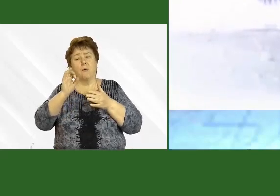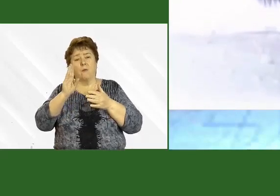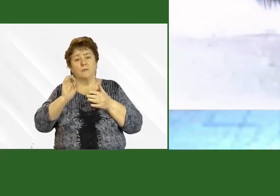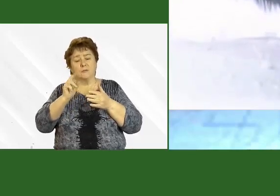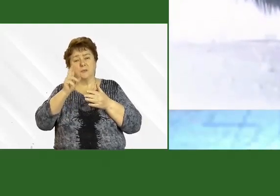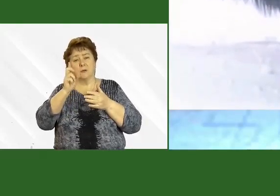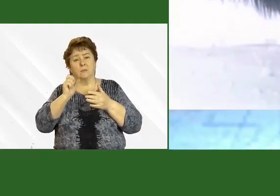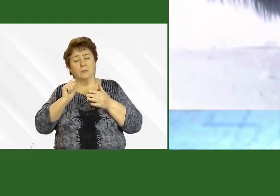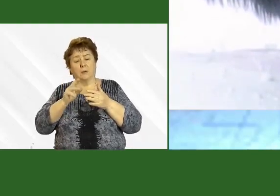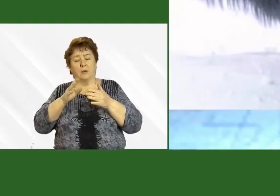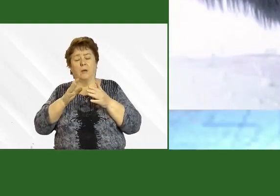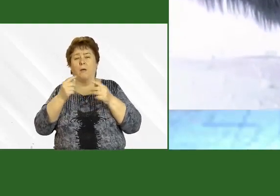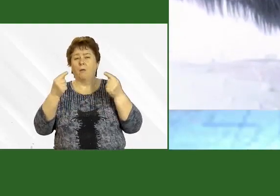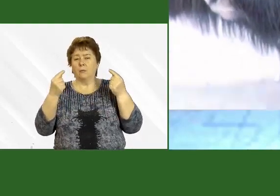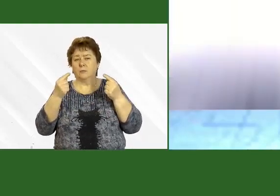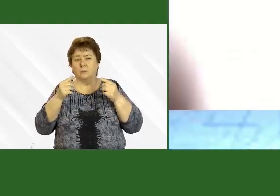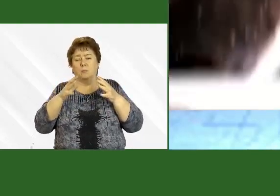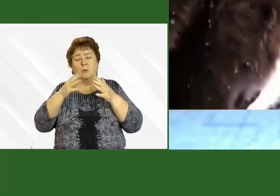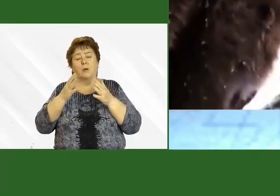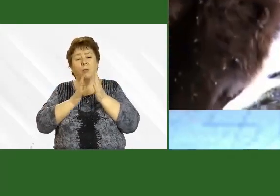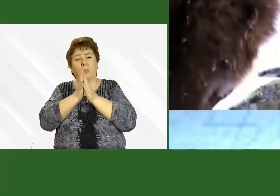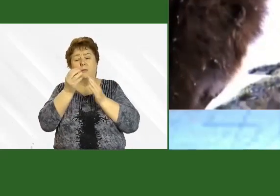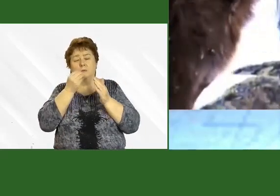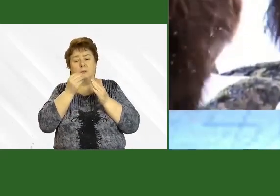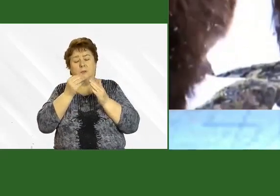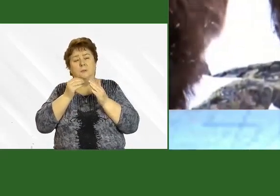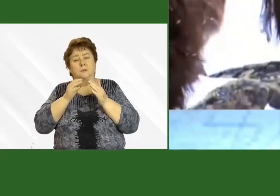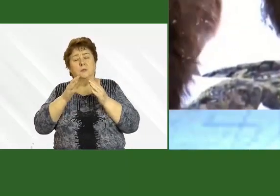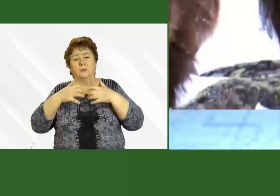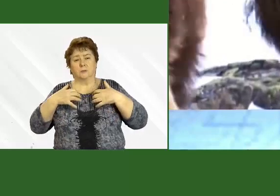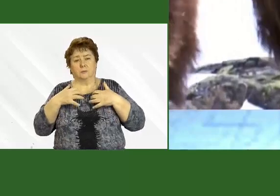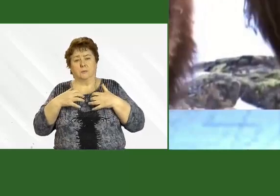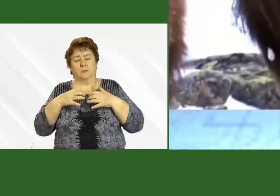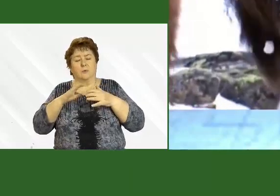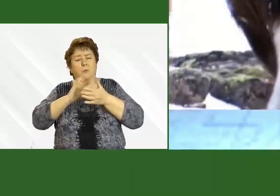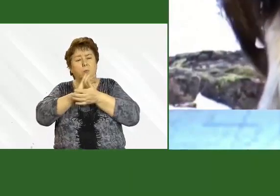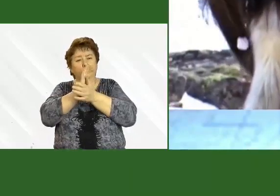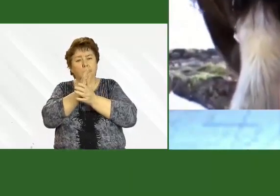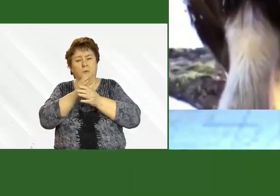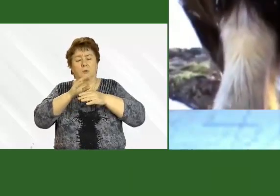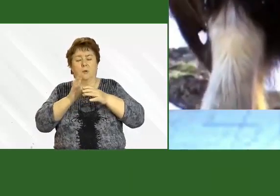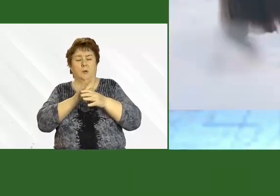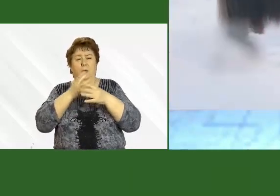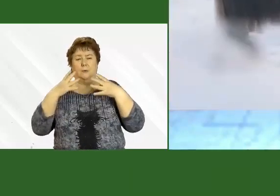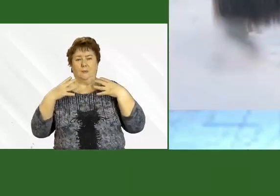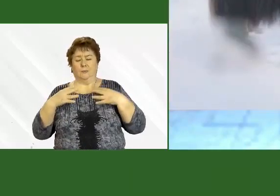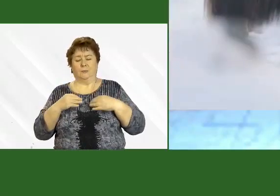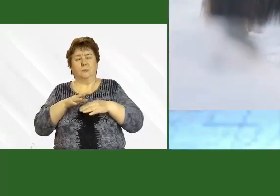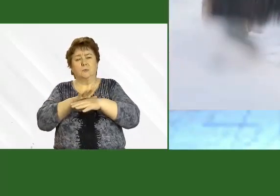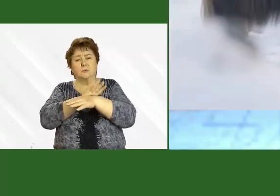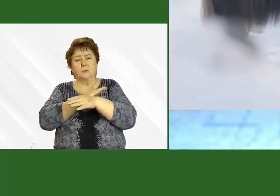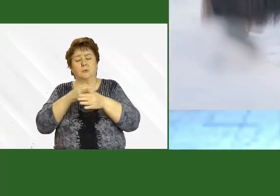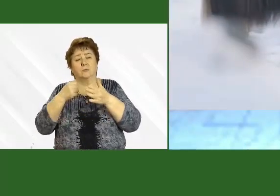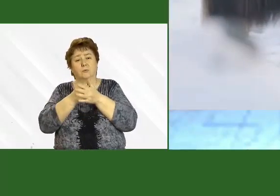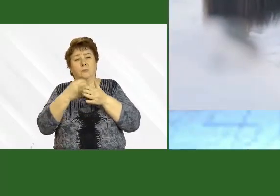травоядное животное с густой длинной шерстью длина его тела достигает двух с